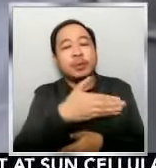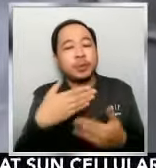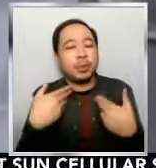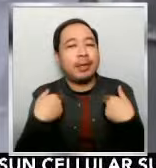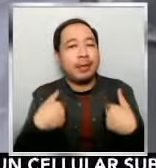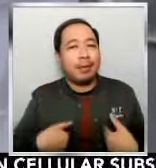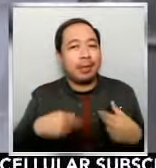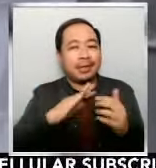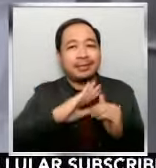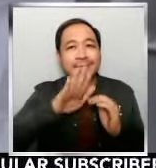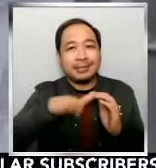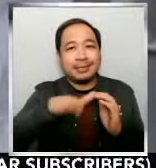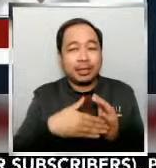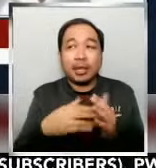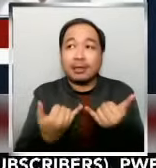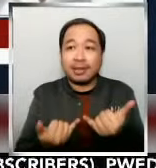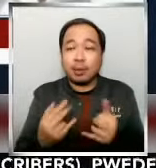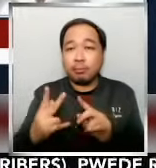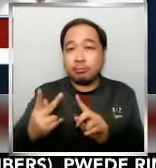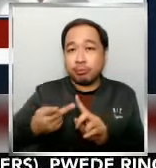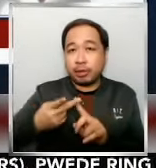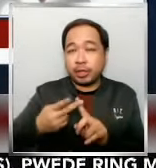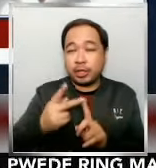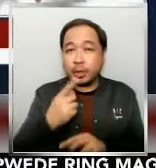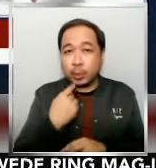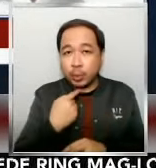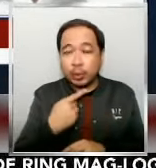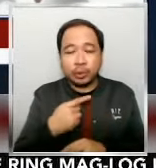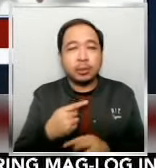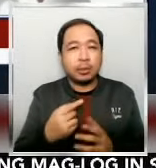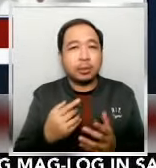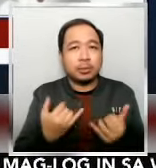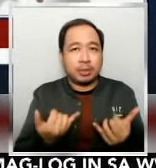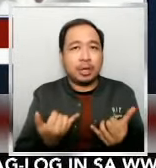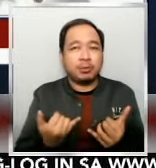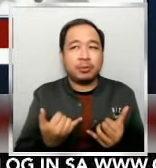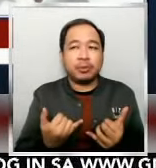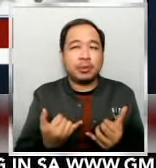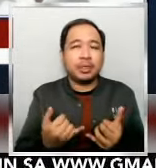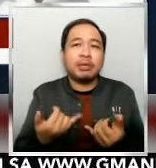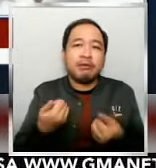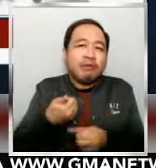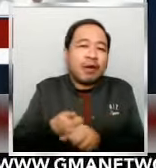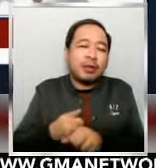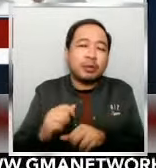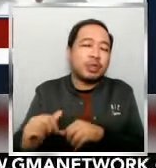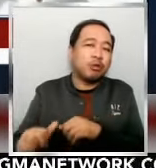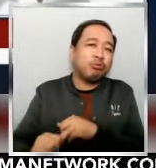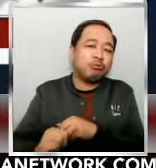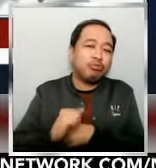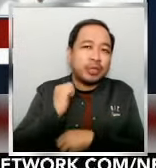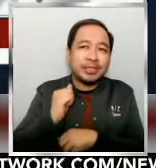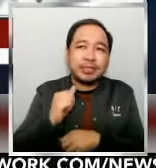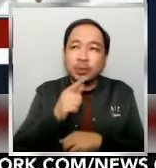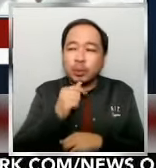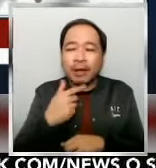At ang priority raw muna. Sa ngayon tayo ay risk-based pa rin yung mga na-expose, yung may mga symptoms, yung pa rin